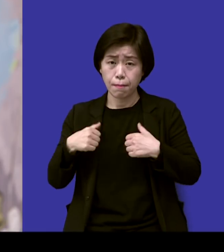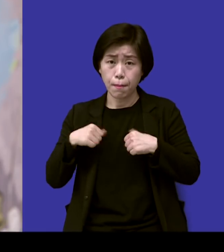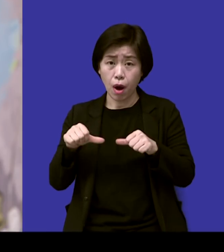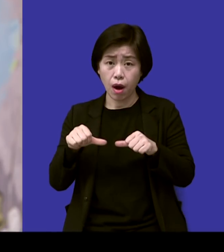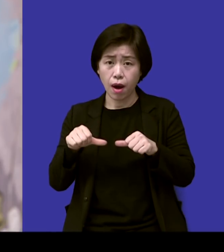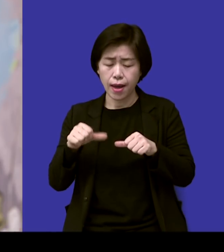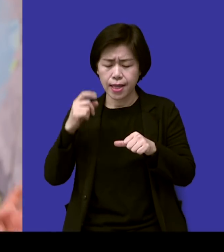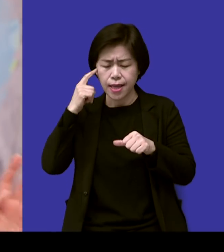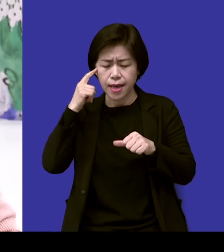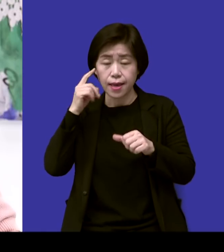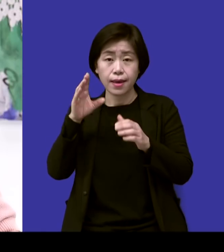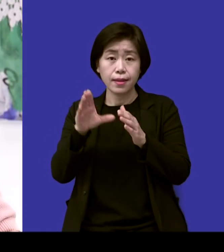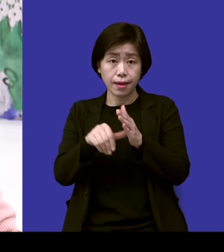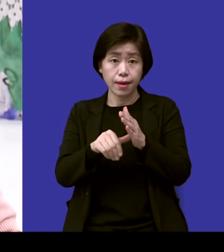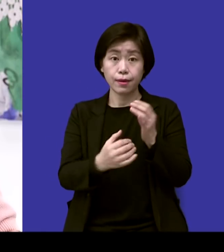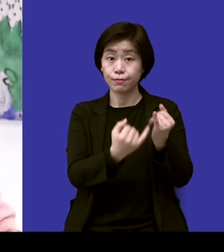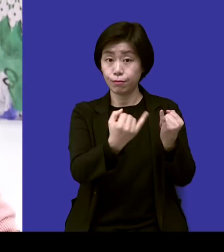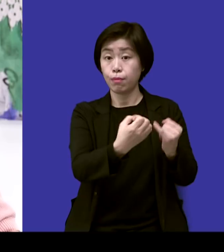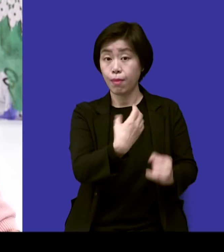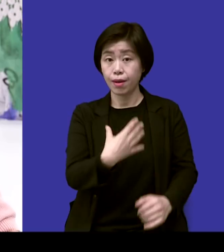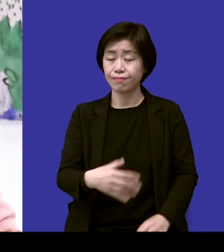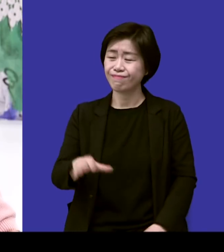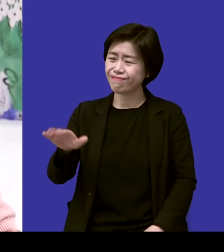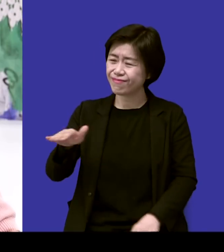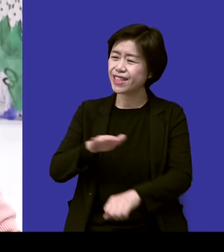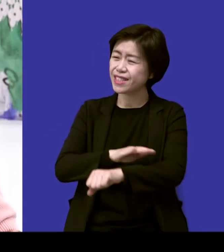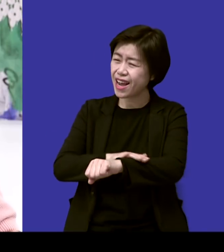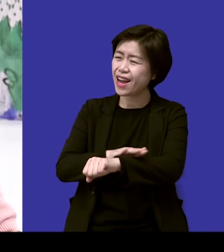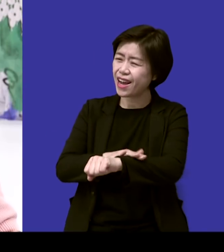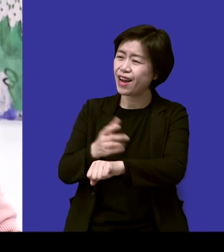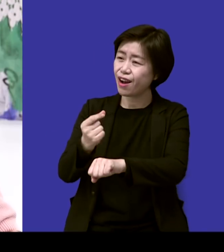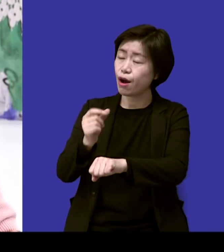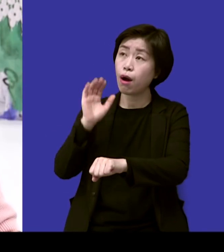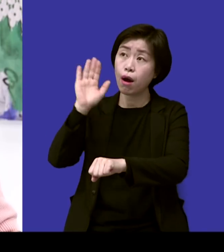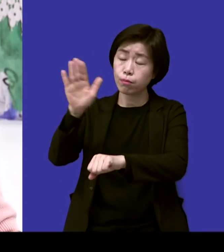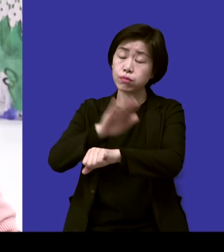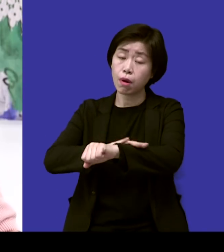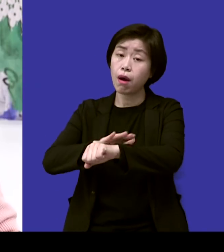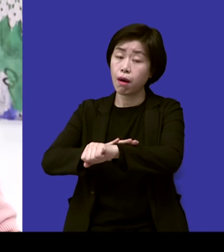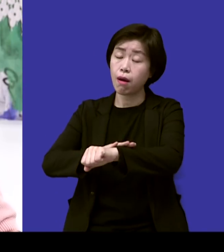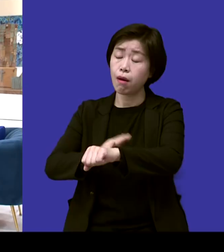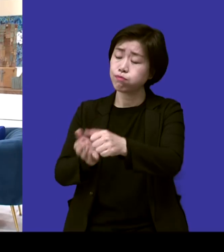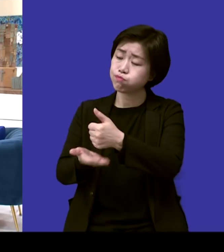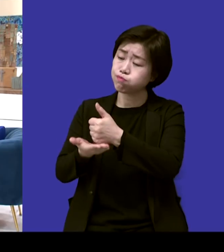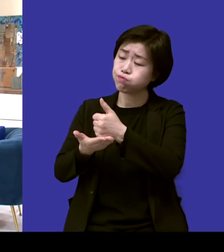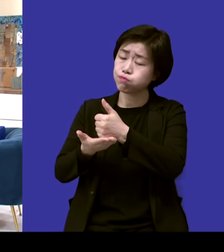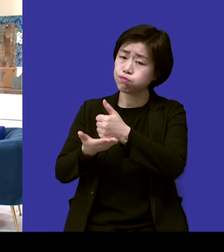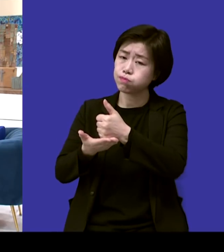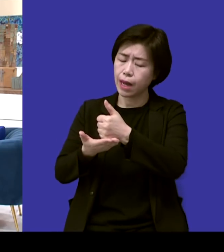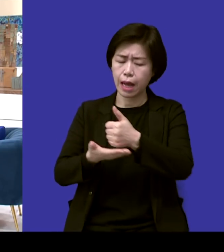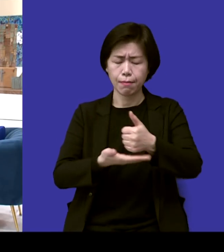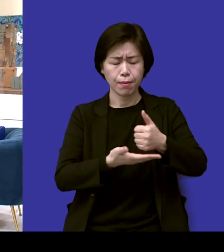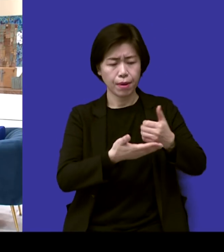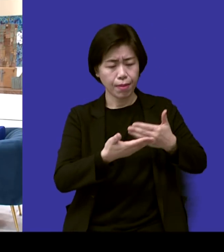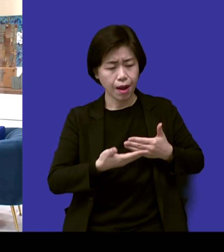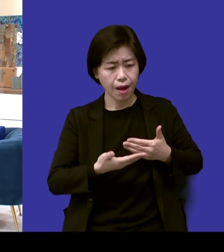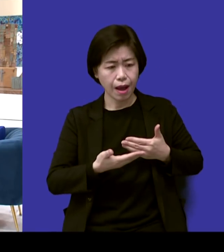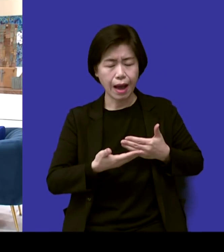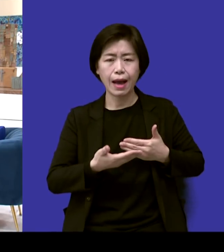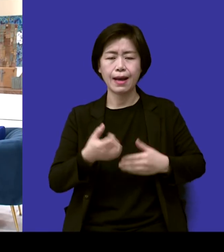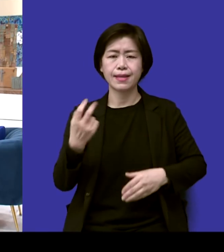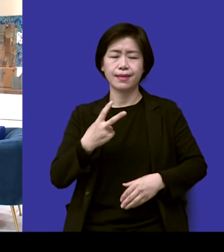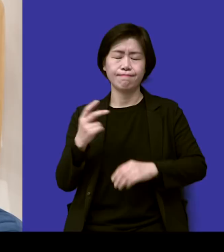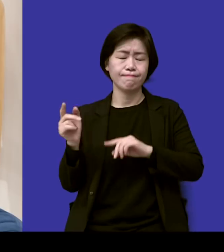때마다 누나들 딱 들어오면 잘하고 있지. 좀 더 해봐. 잘 될 거야. 응원해주고. 예. 그럼 다시 또 돌아서 다시 예.